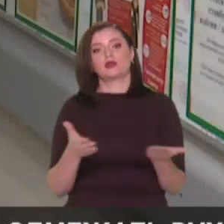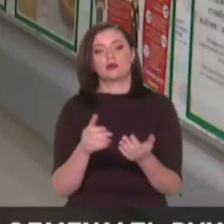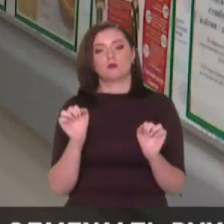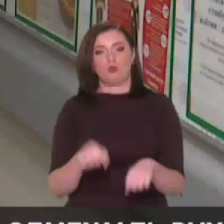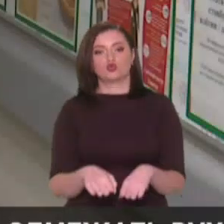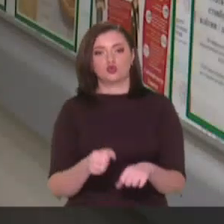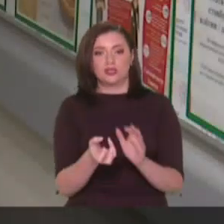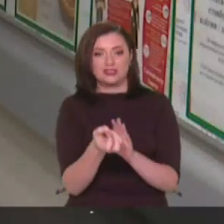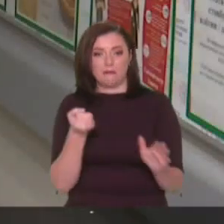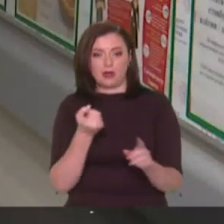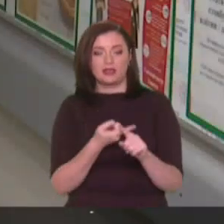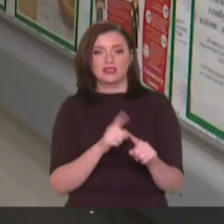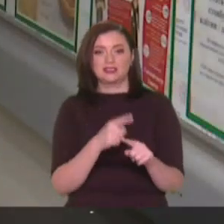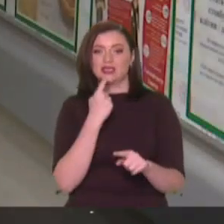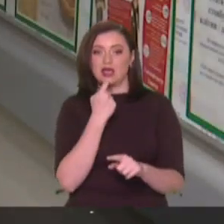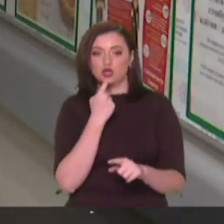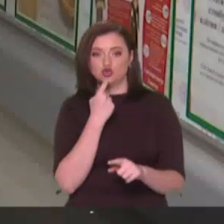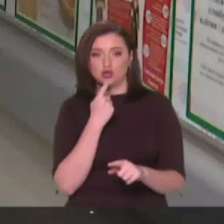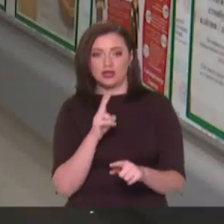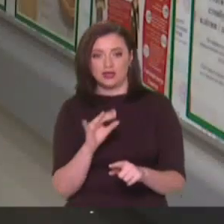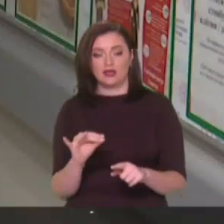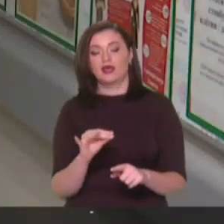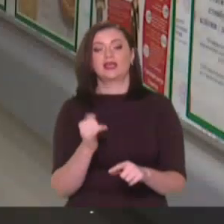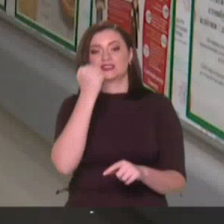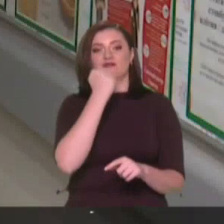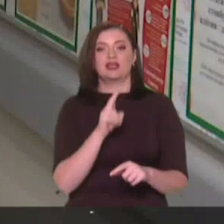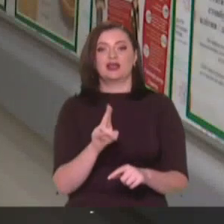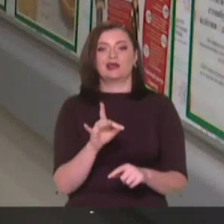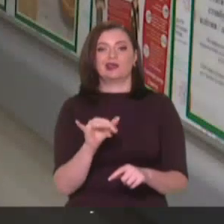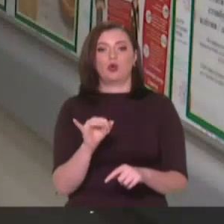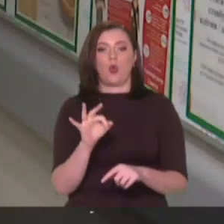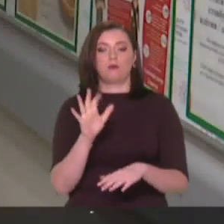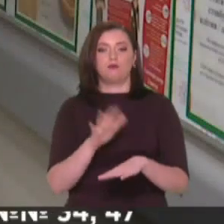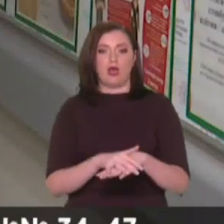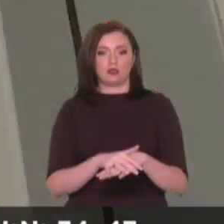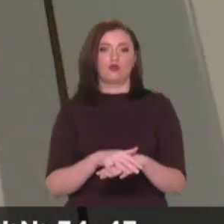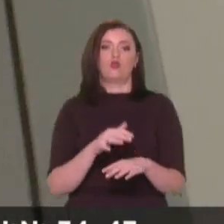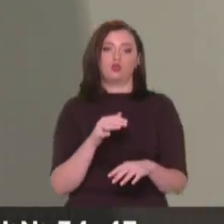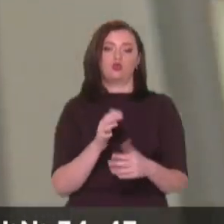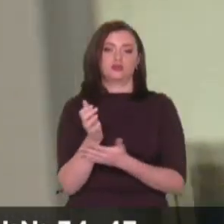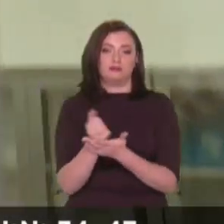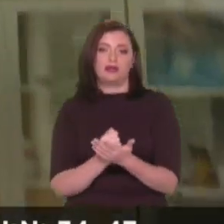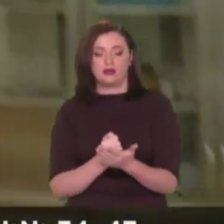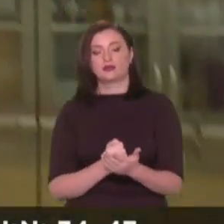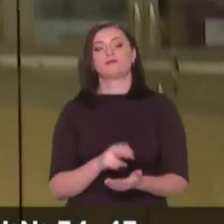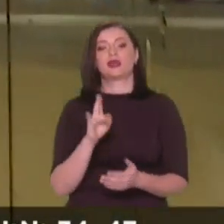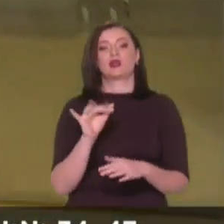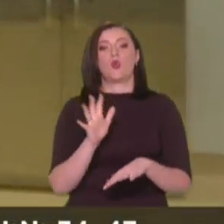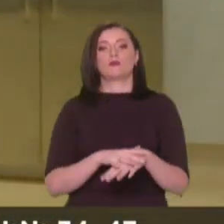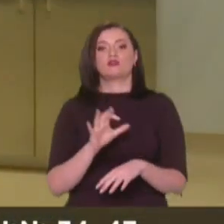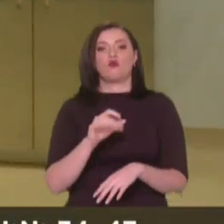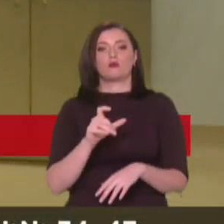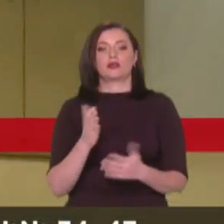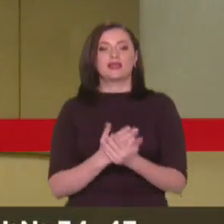ці яєчники і завдяки кріобанку зберегти яйцеклітини. Кріобанк в Охматдиті є